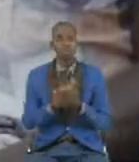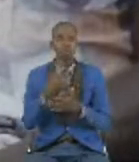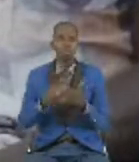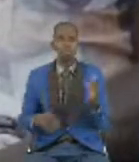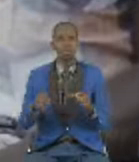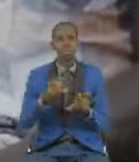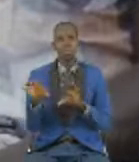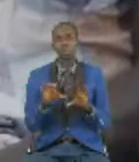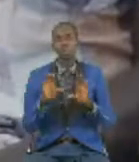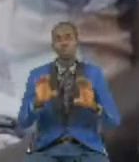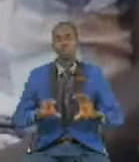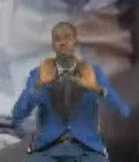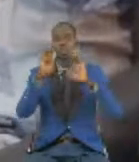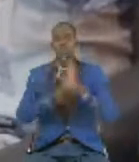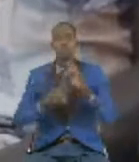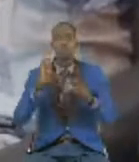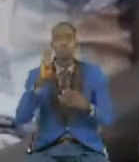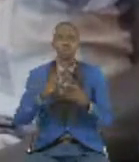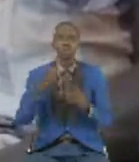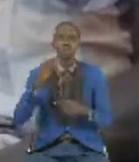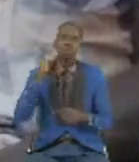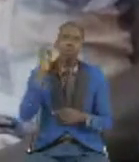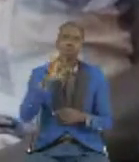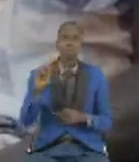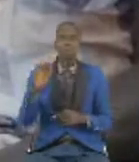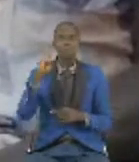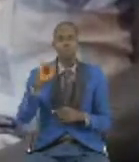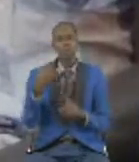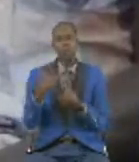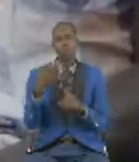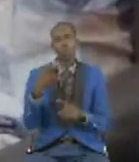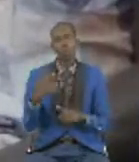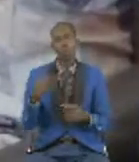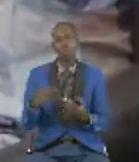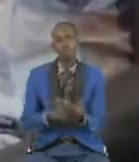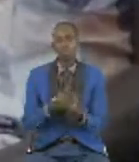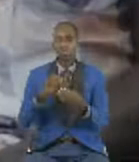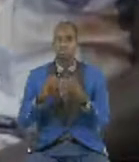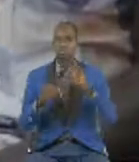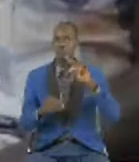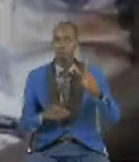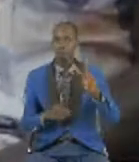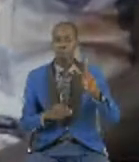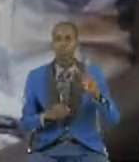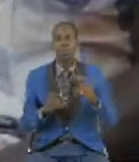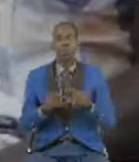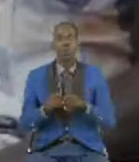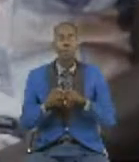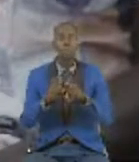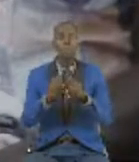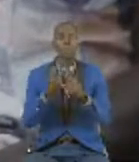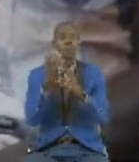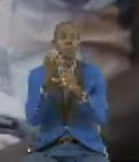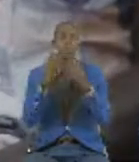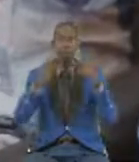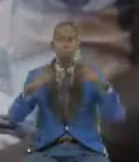l'engagement à la prédication de la parole de l'Évangile. Deuxième élément, le courage. Pendant la proclamation de